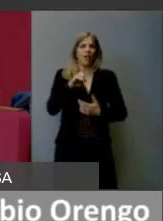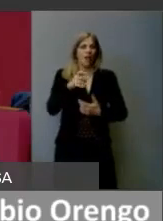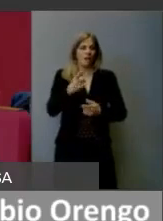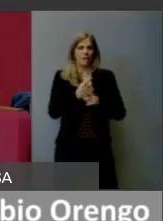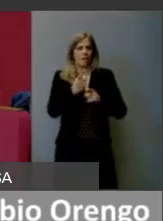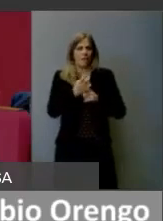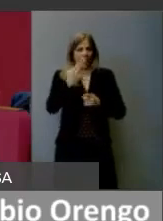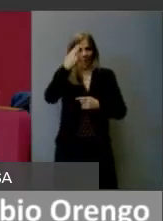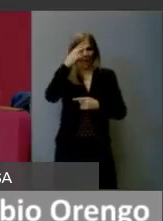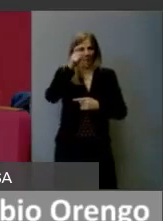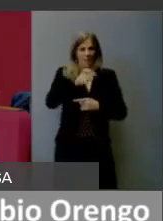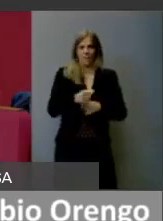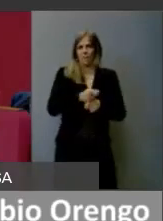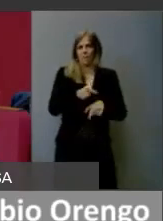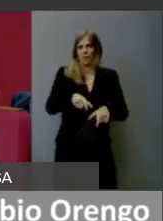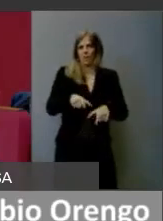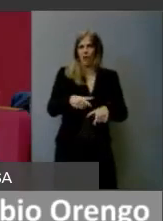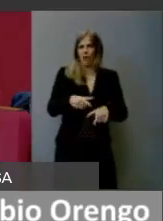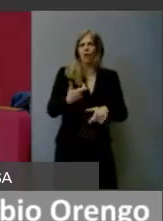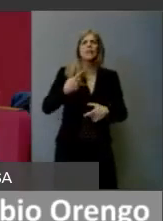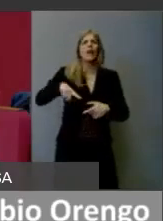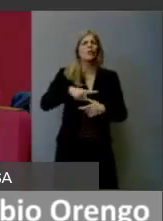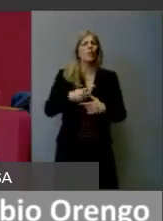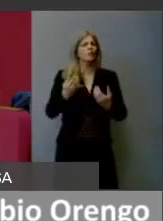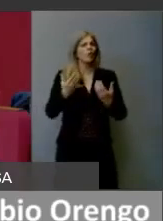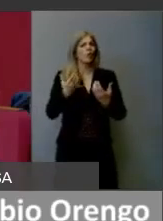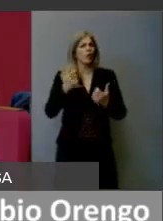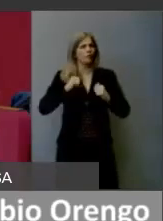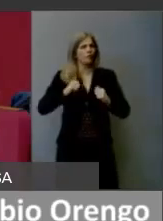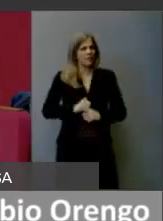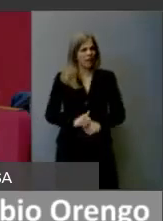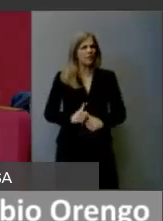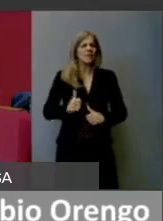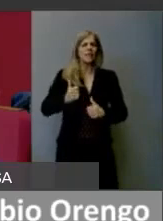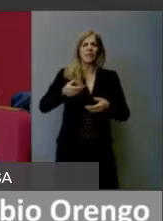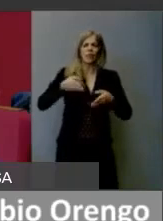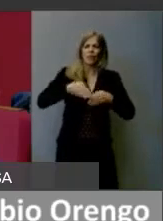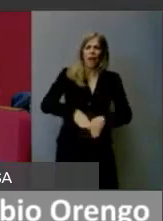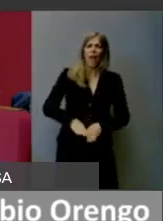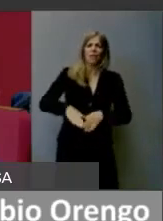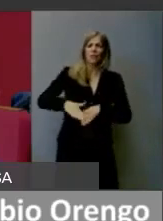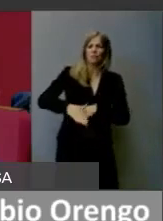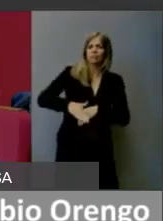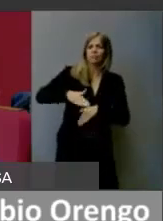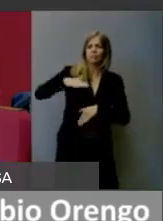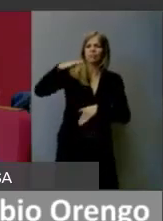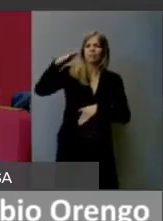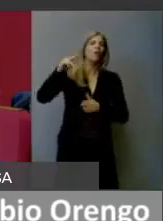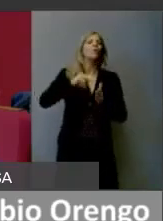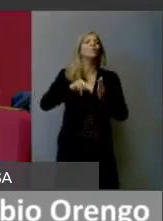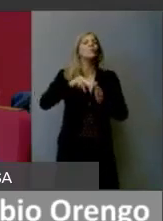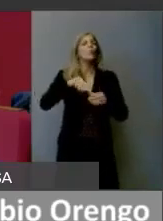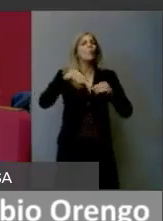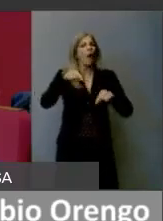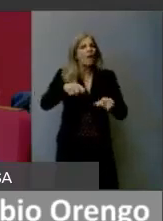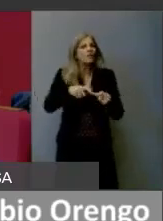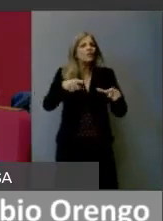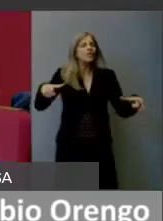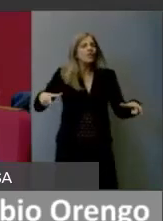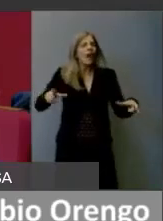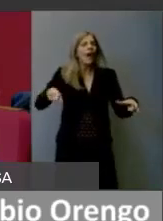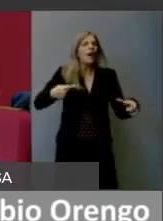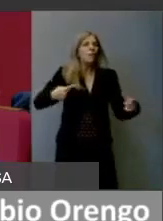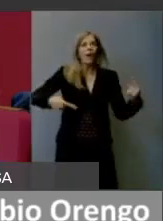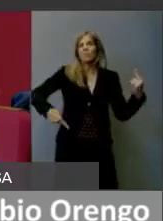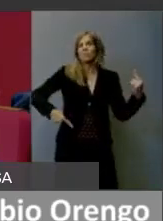nostro concittadino nato, cresciuto, che ha frequentato le scuole in questa città e naturalmente poi è diventato il